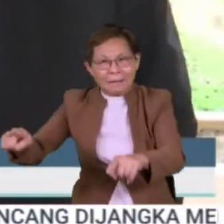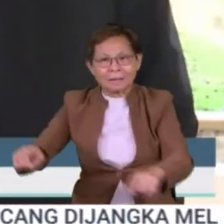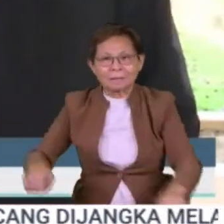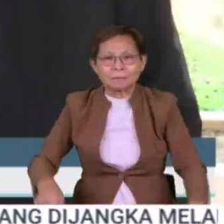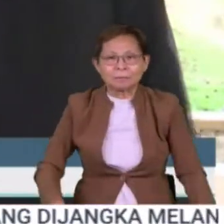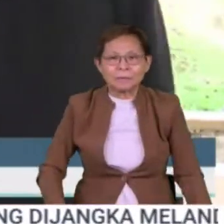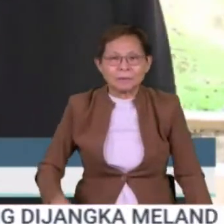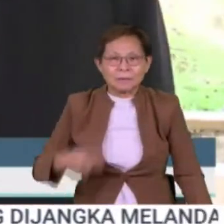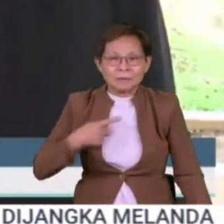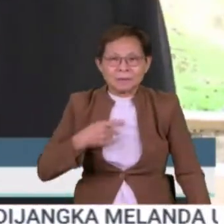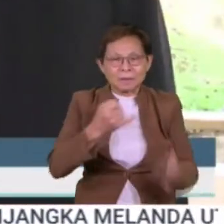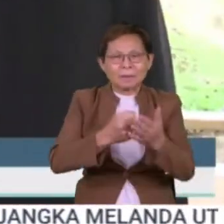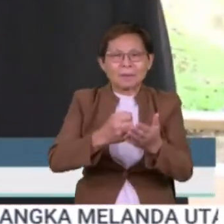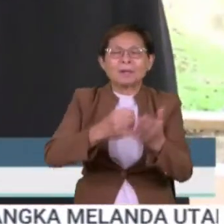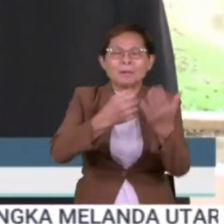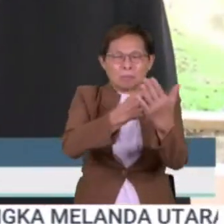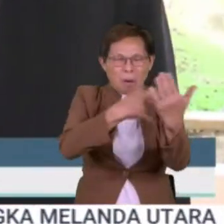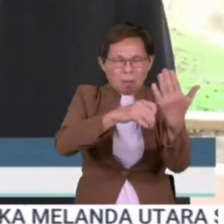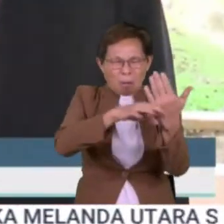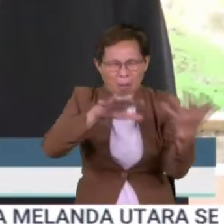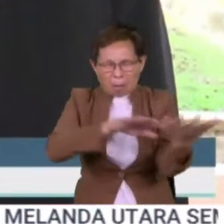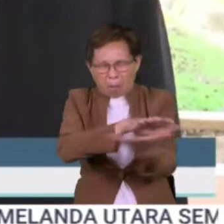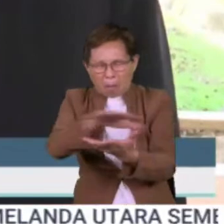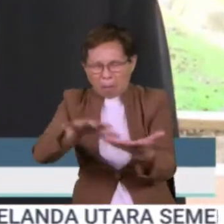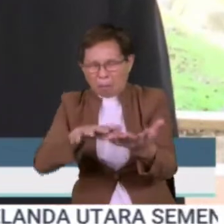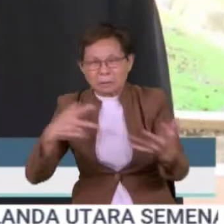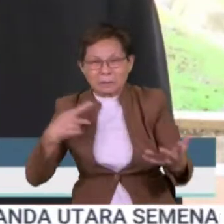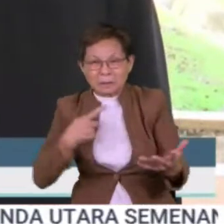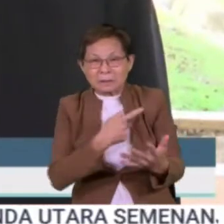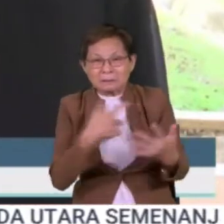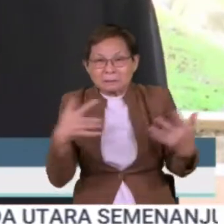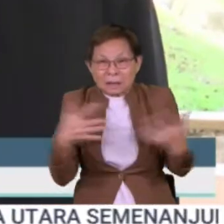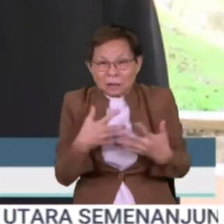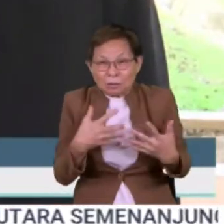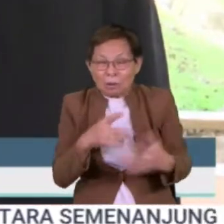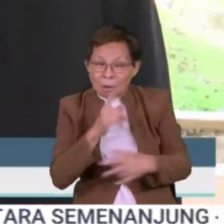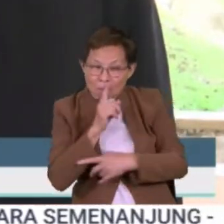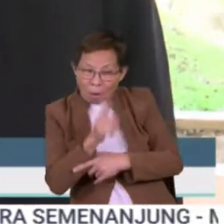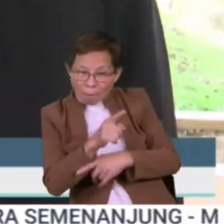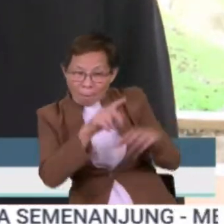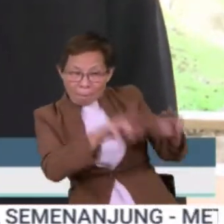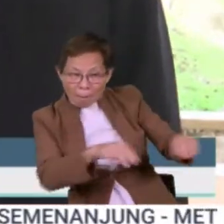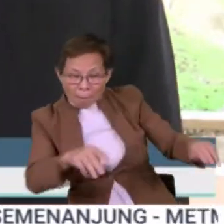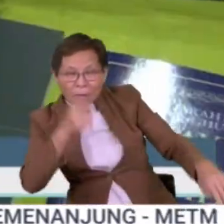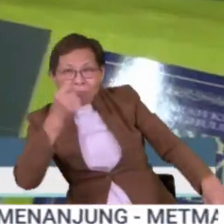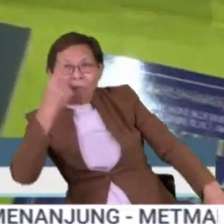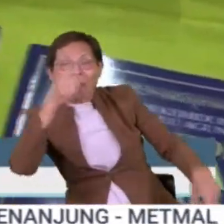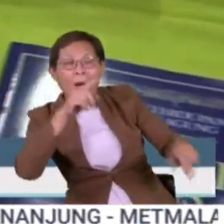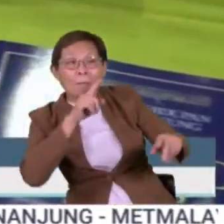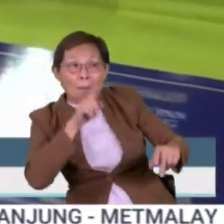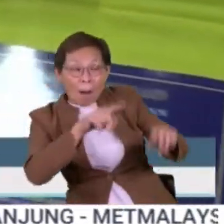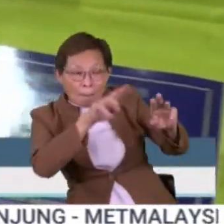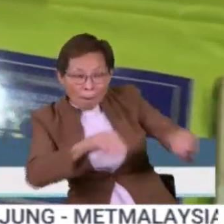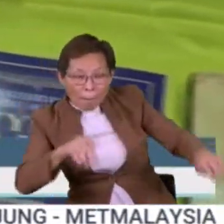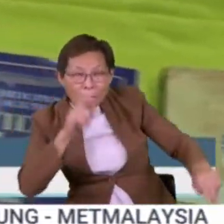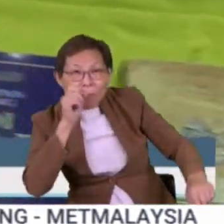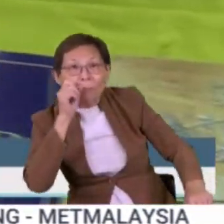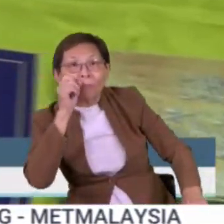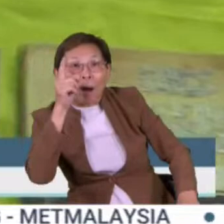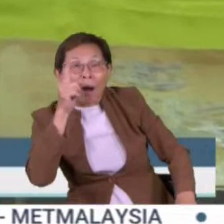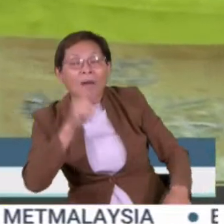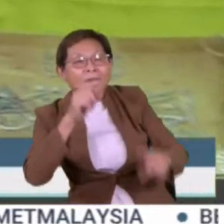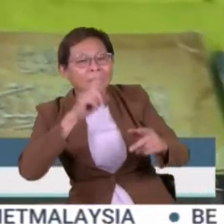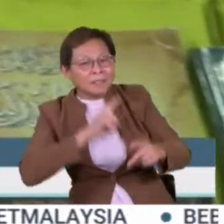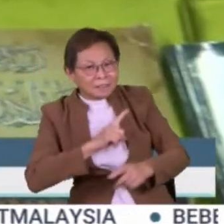terlalu berkecamuk takut nanti kita nah pastikan para pelajar memahami Islam itu sebagai cara